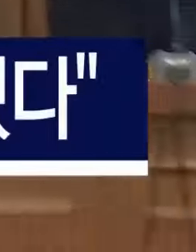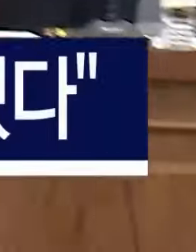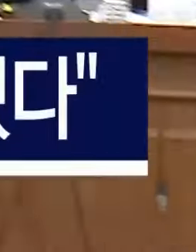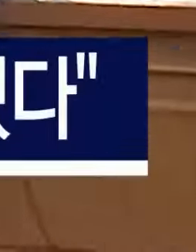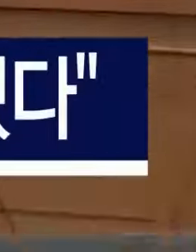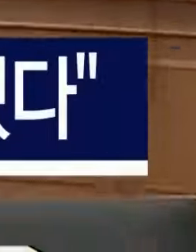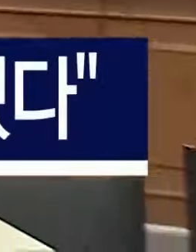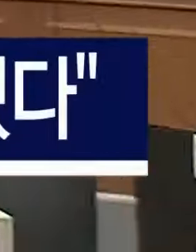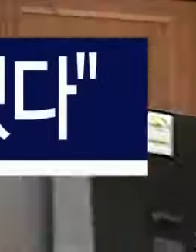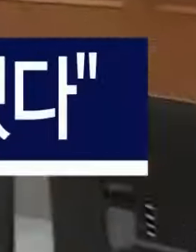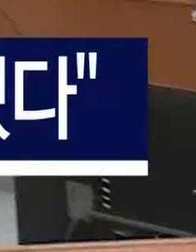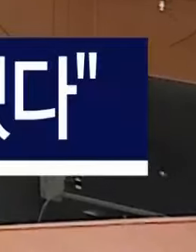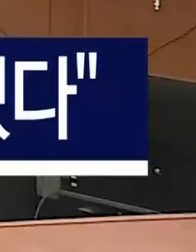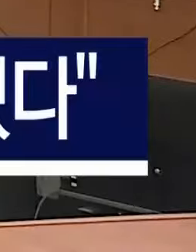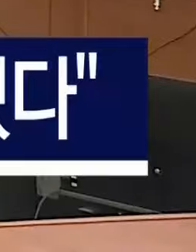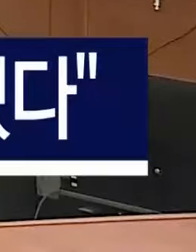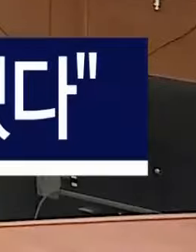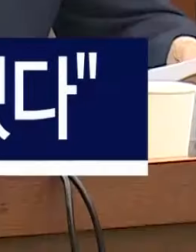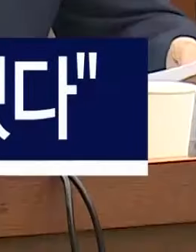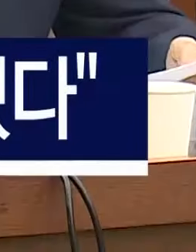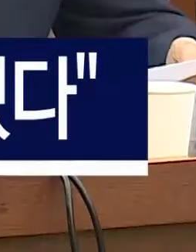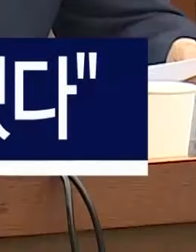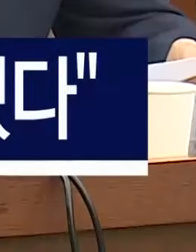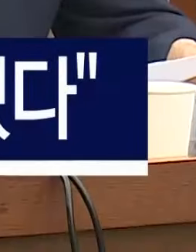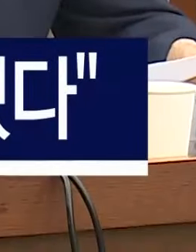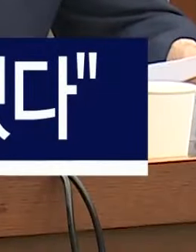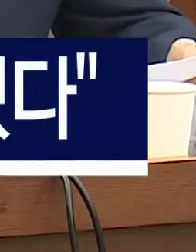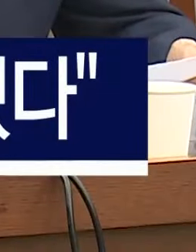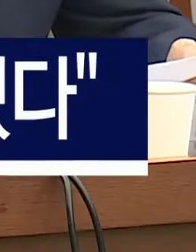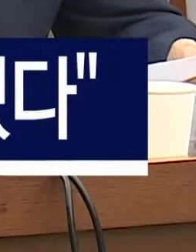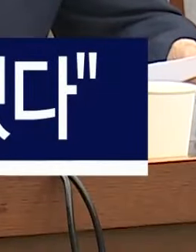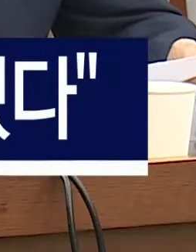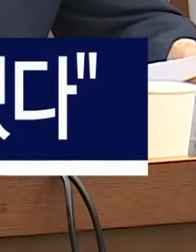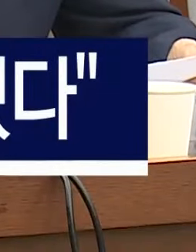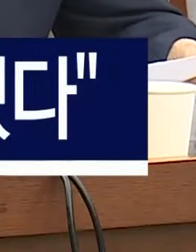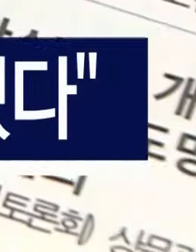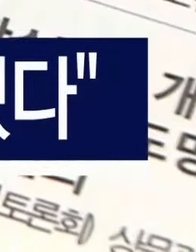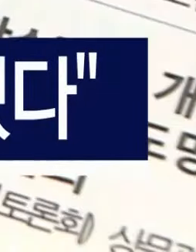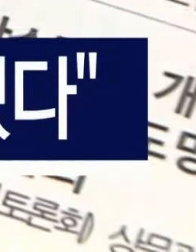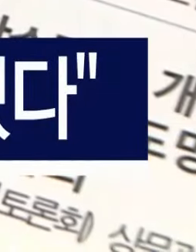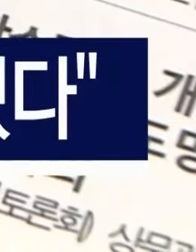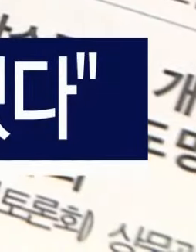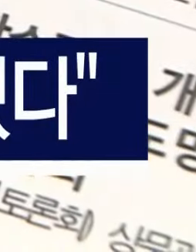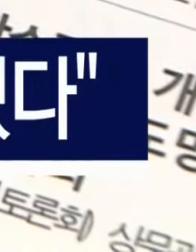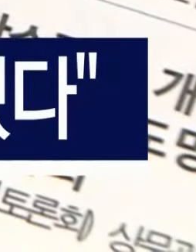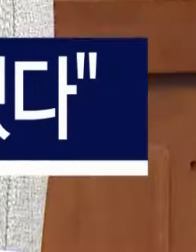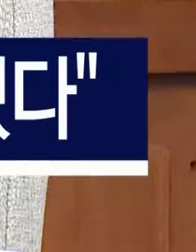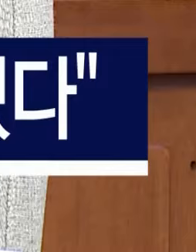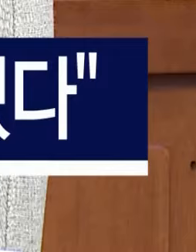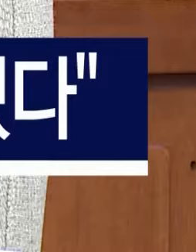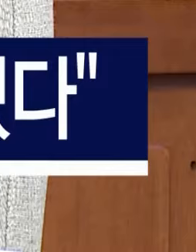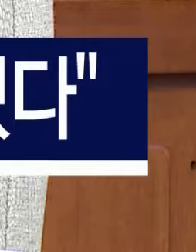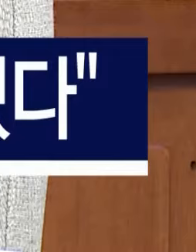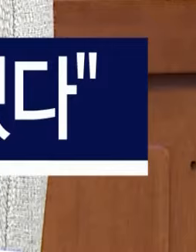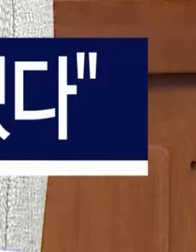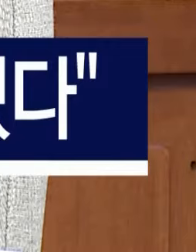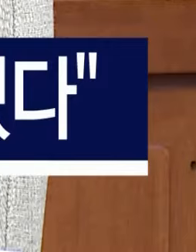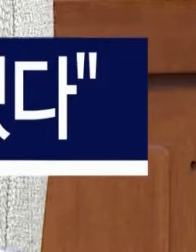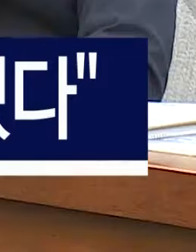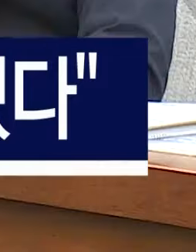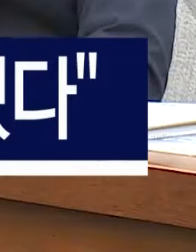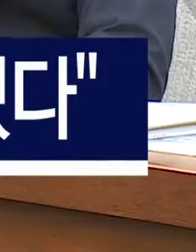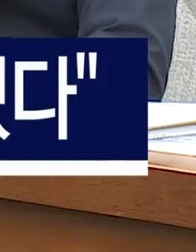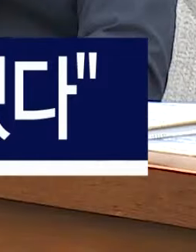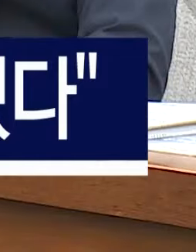민주당과의 예산정책 협의회에서 광주광역시는 군공항 이전 협조를 강조했고 전남에서는 대폭 삭감된 SOC